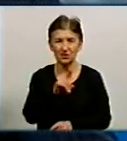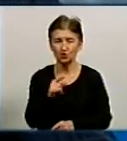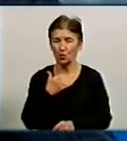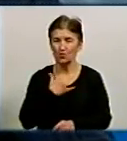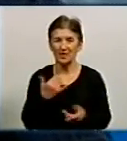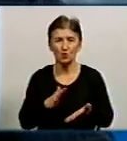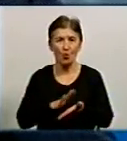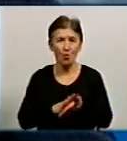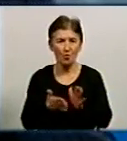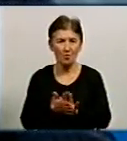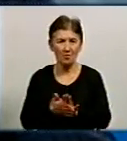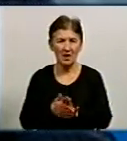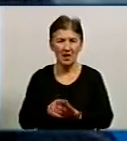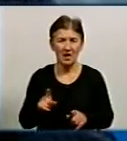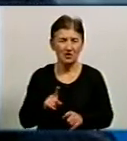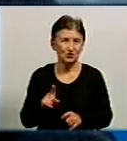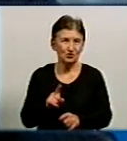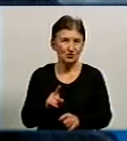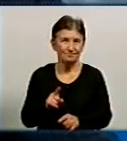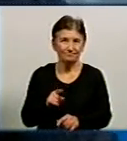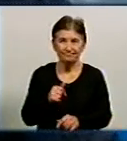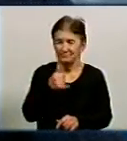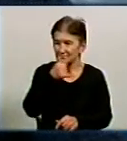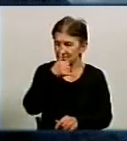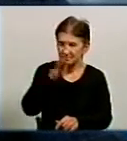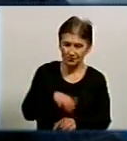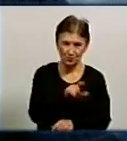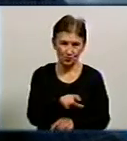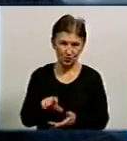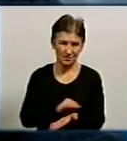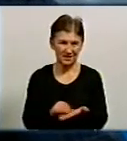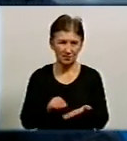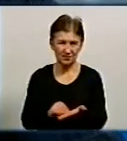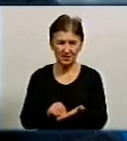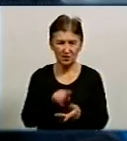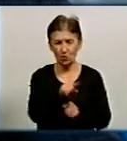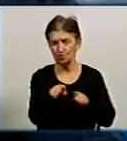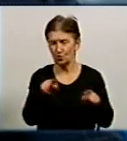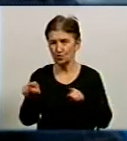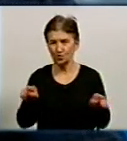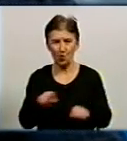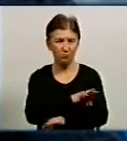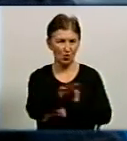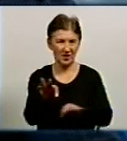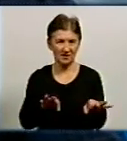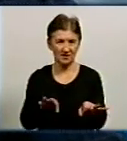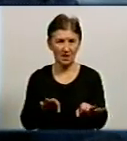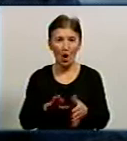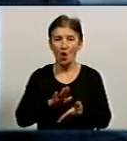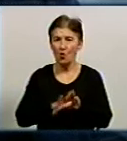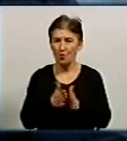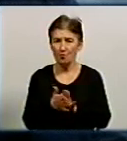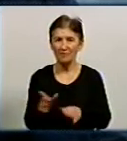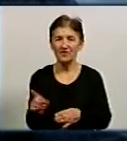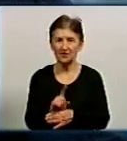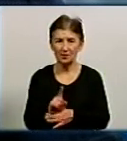що відштовхують певних громадян від написання того чи іншого проєкту. Умови нормальні. Більше